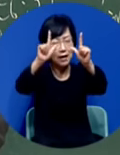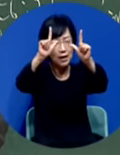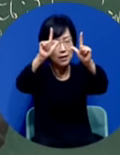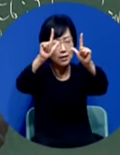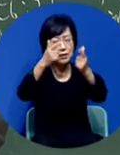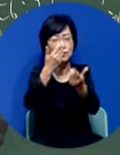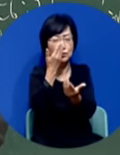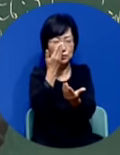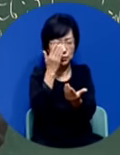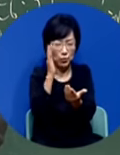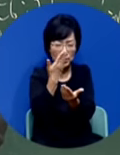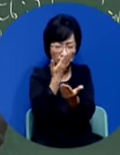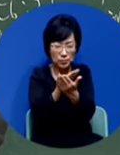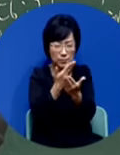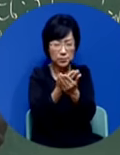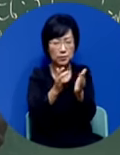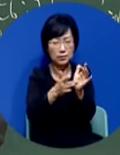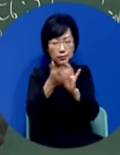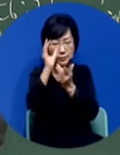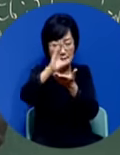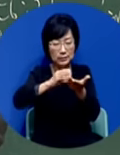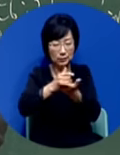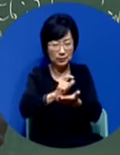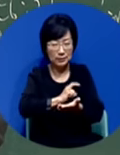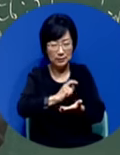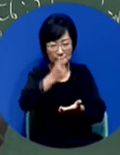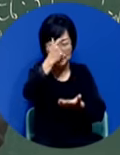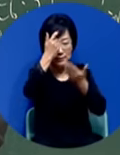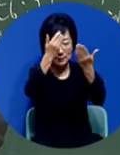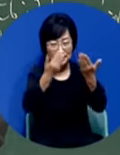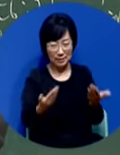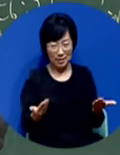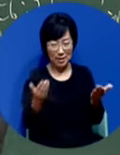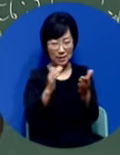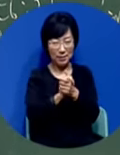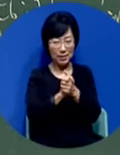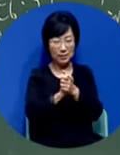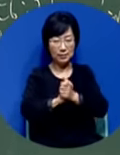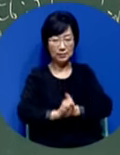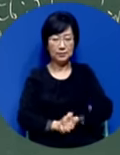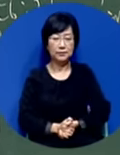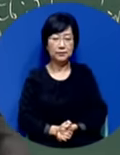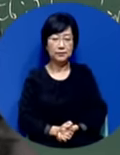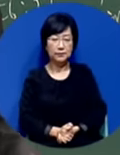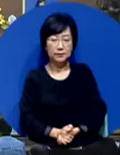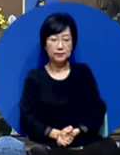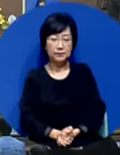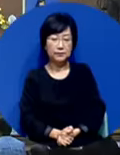주시옵소서. 예수 그리스도 이름으로 기도하옵나이다. 예수 기도의 이름으로 기도하옵나이다. 아멘.